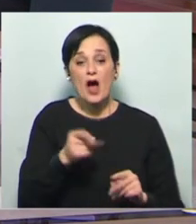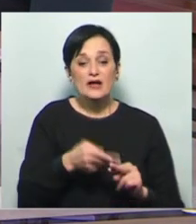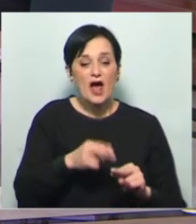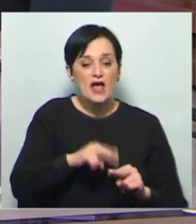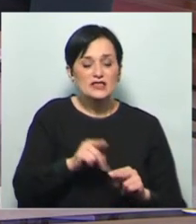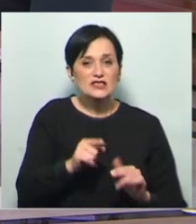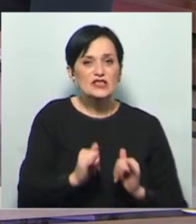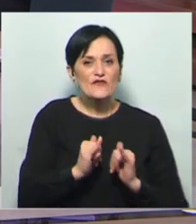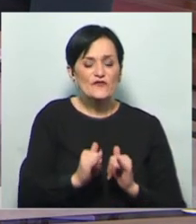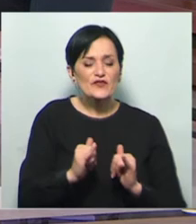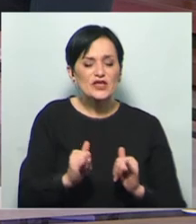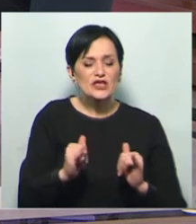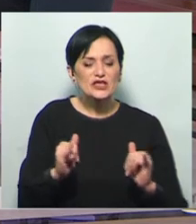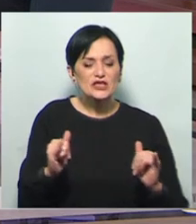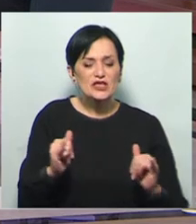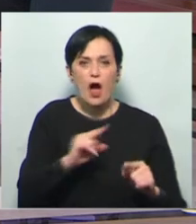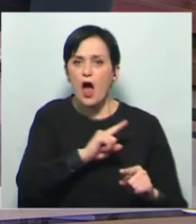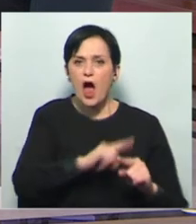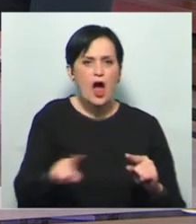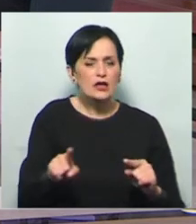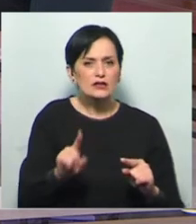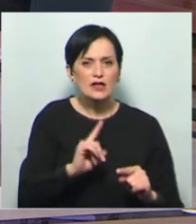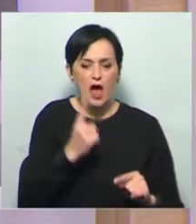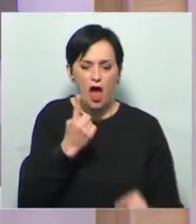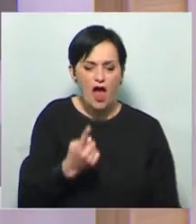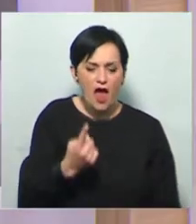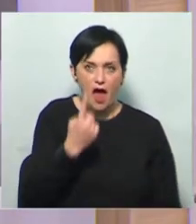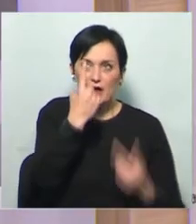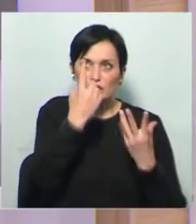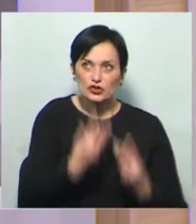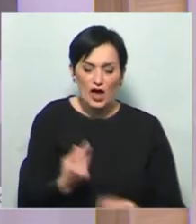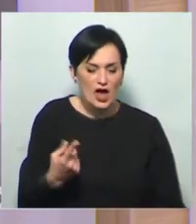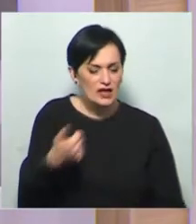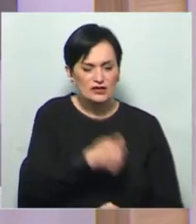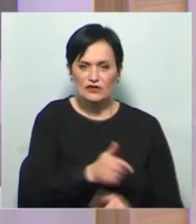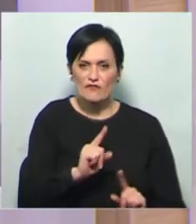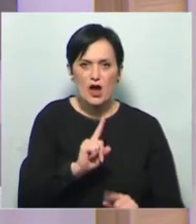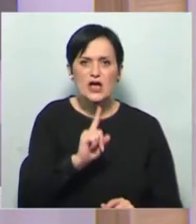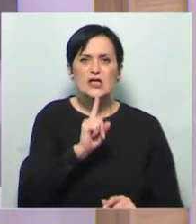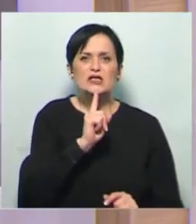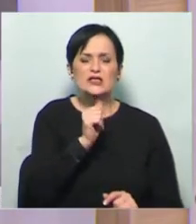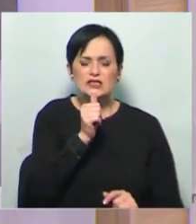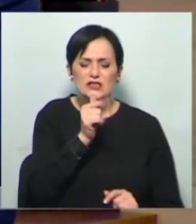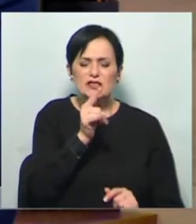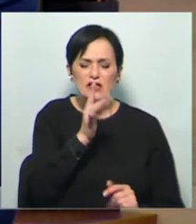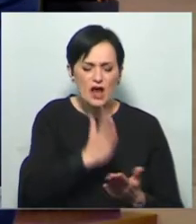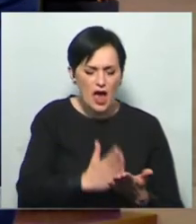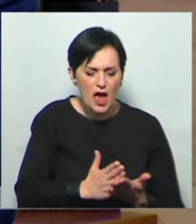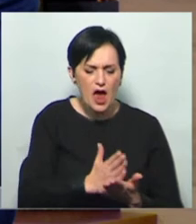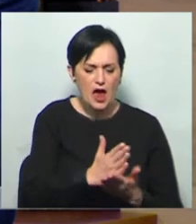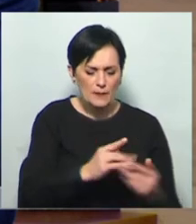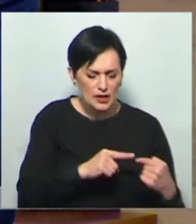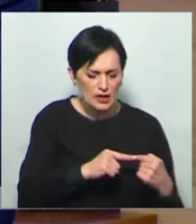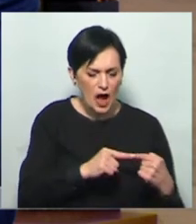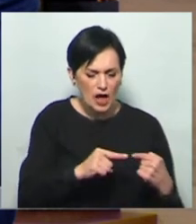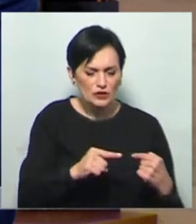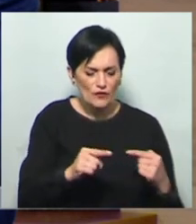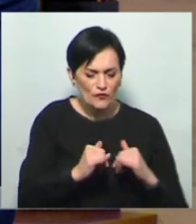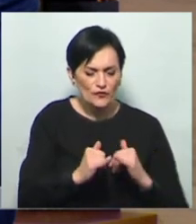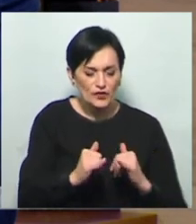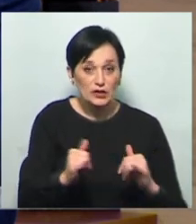მწვავედ, ანამედ ეს არის წლების განმავლობაში. რა თქმა უნდა, ეს არის წლების განმავლობაში.